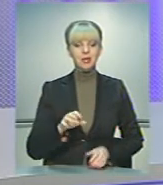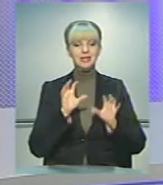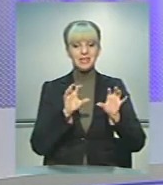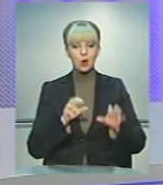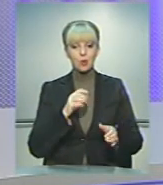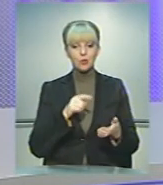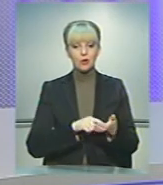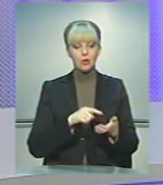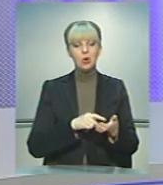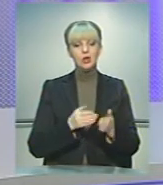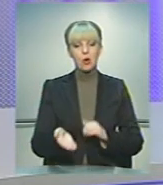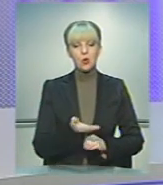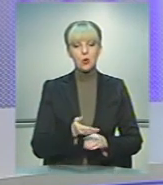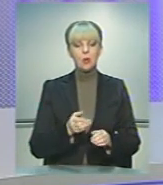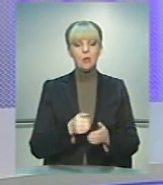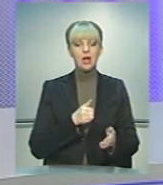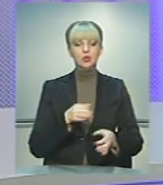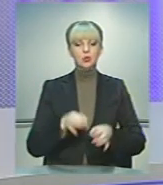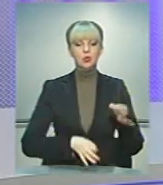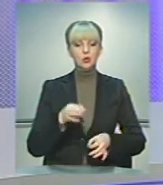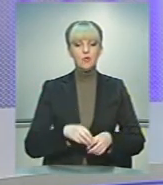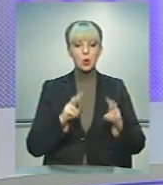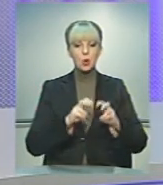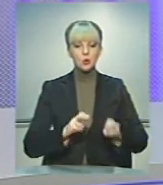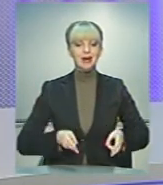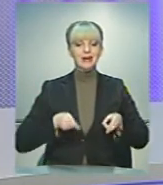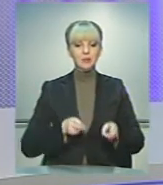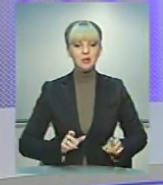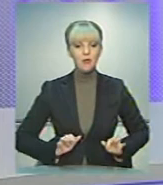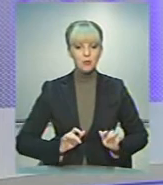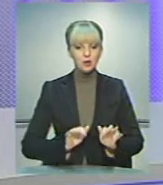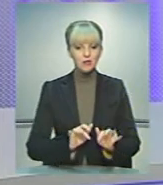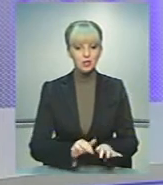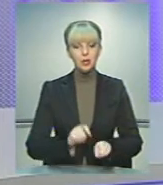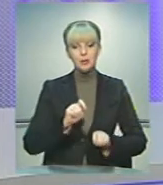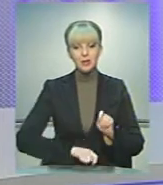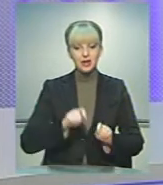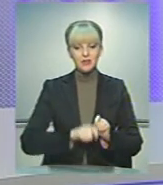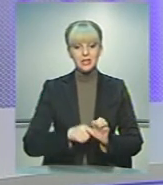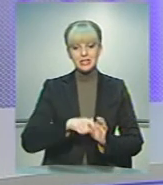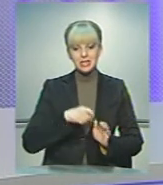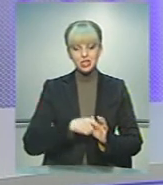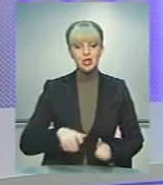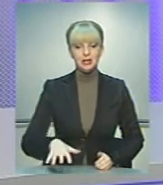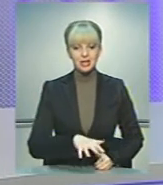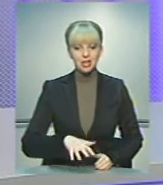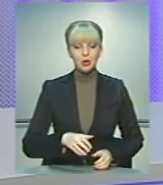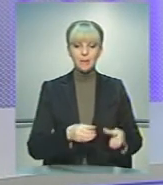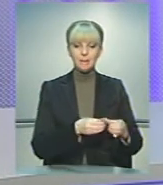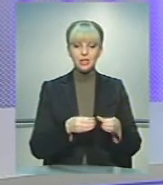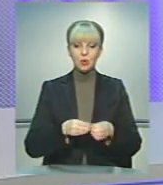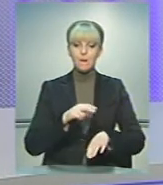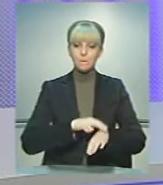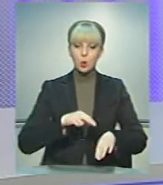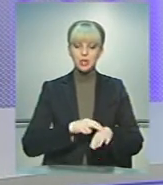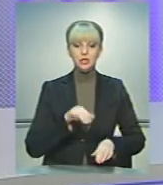Законність вказаних рубок у межах досудового розслідування кримінальних проваджень перевірятимуть слідчі територіальних підрозділів